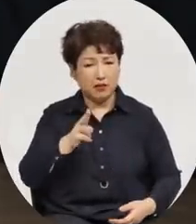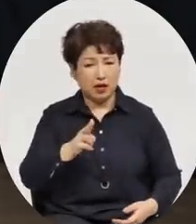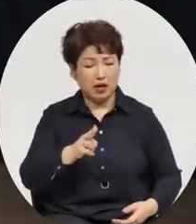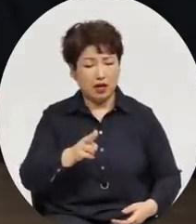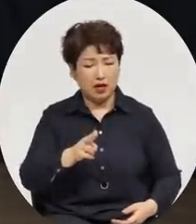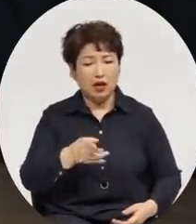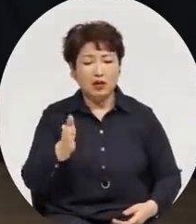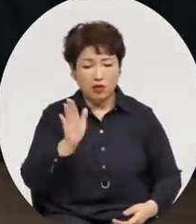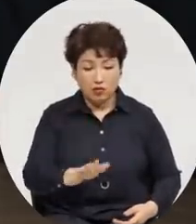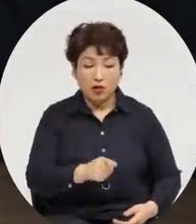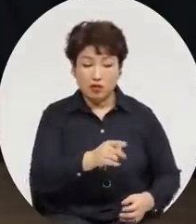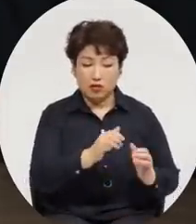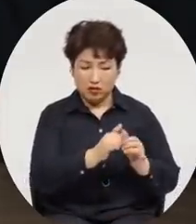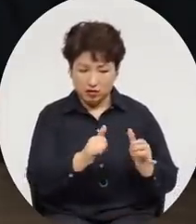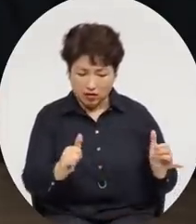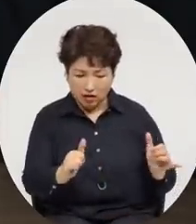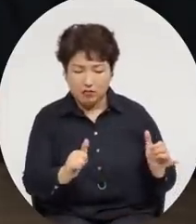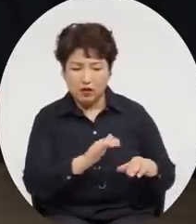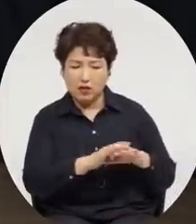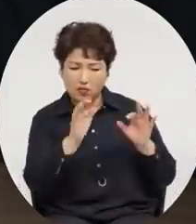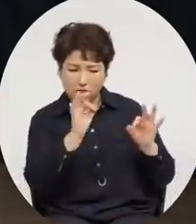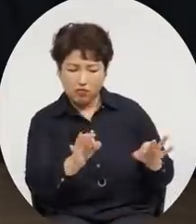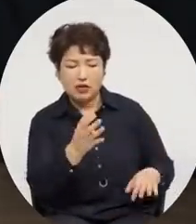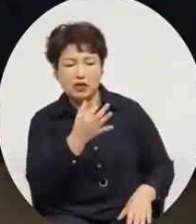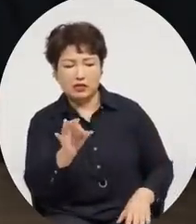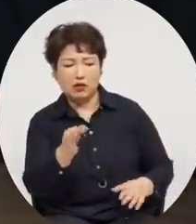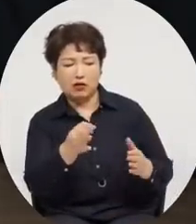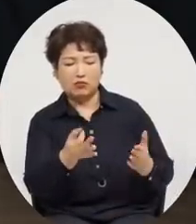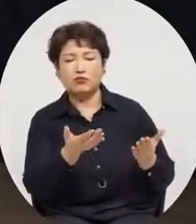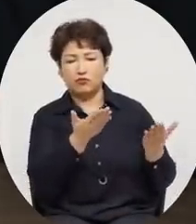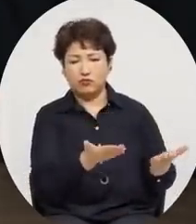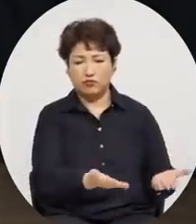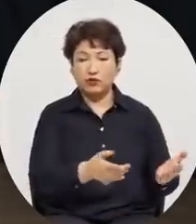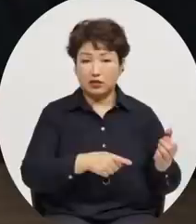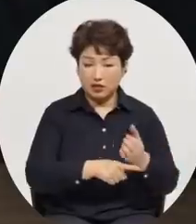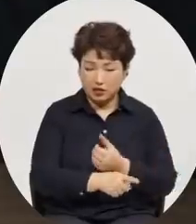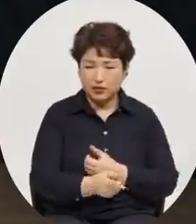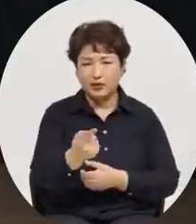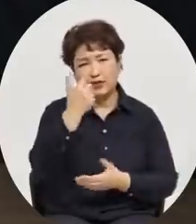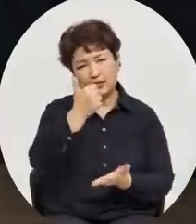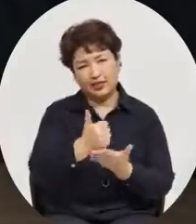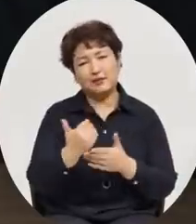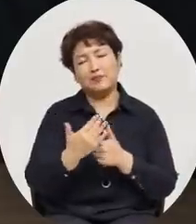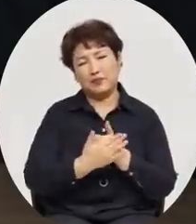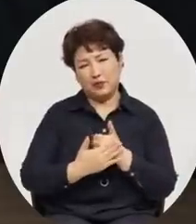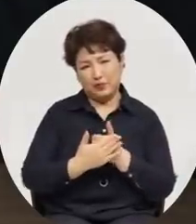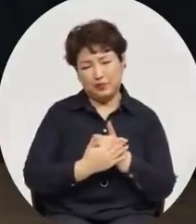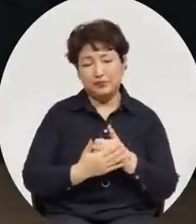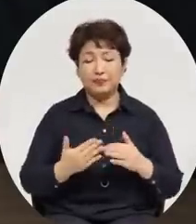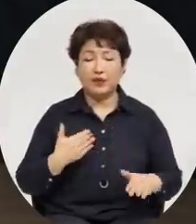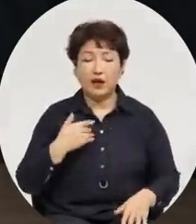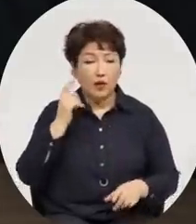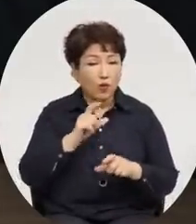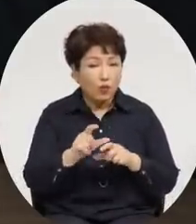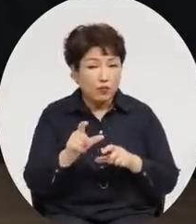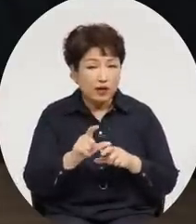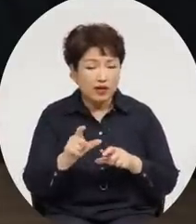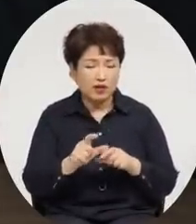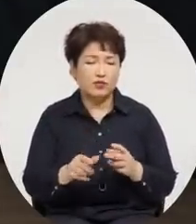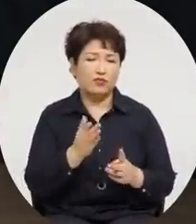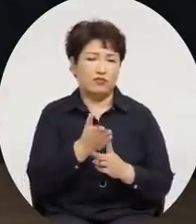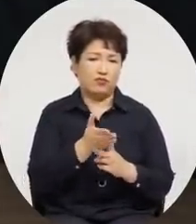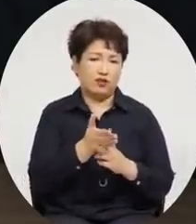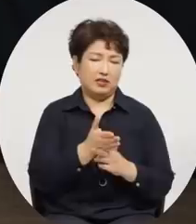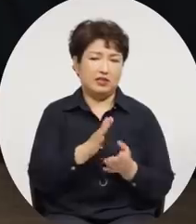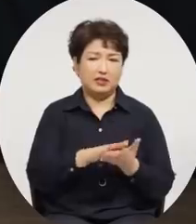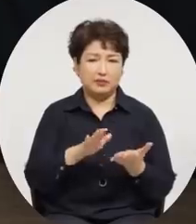많은 도움을 주신 분이 법률스님입니다. 이 자리를 빌어 다시 한번 감사드립니다. 제 고민은 두 가지 정도인데,